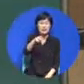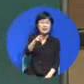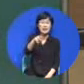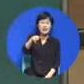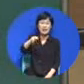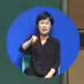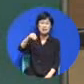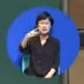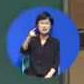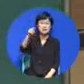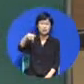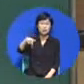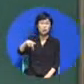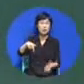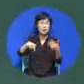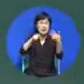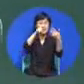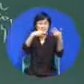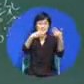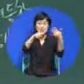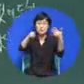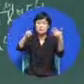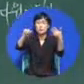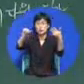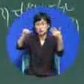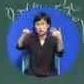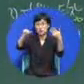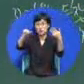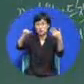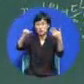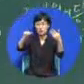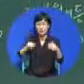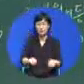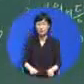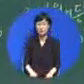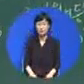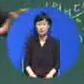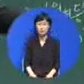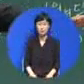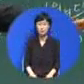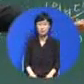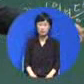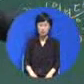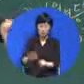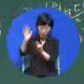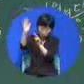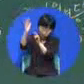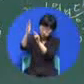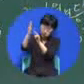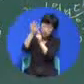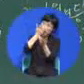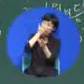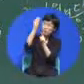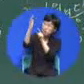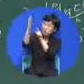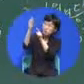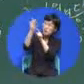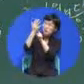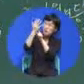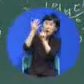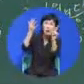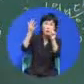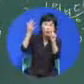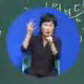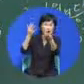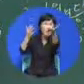계시록 8장 3절에서 And among the things that God showed him was Revelation chapter 8:3-5. 여러분의 모든